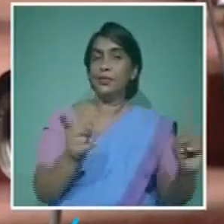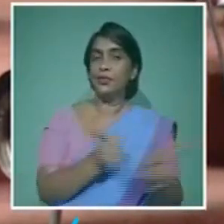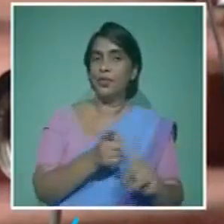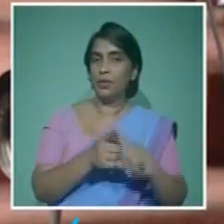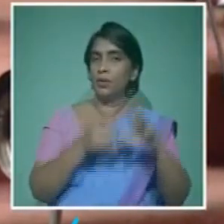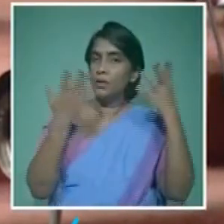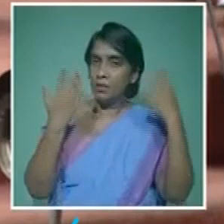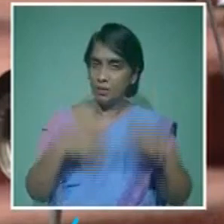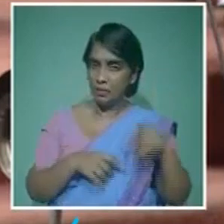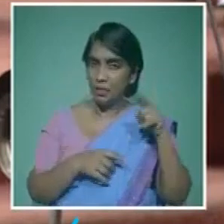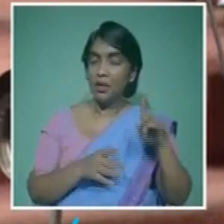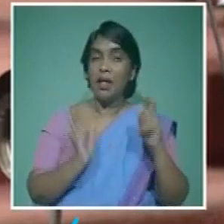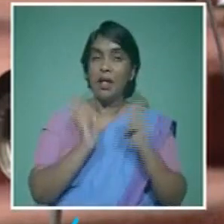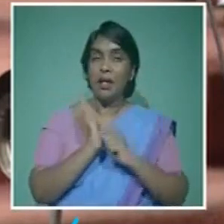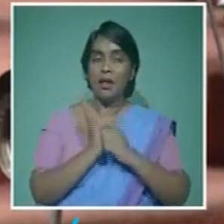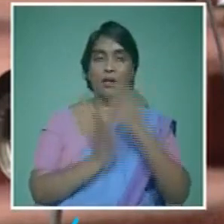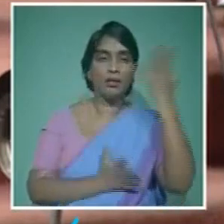அதற்காக